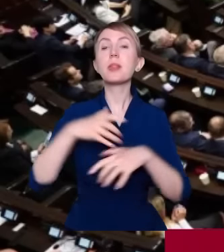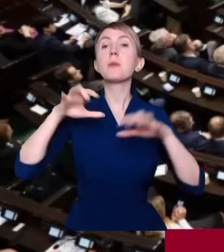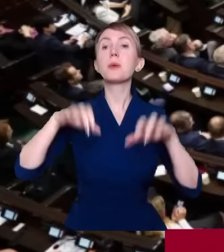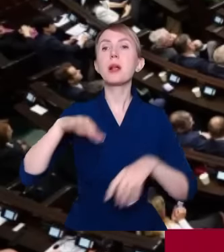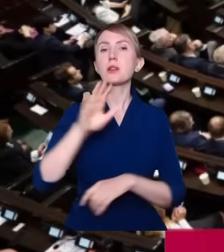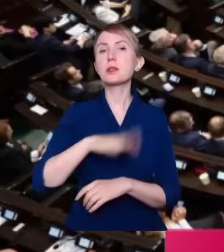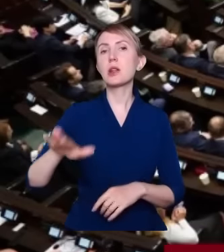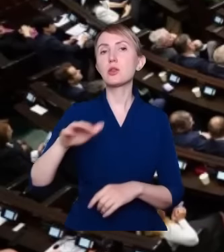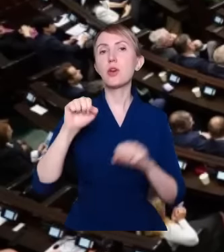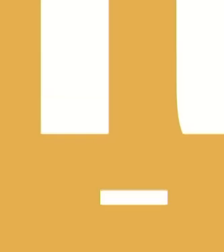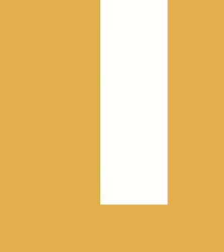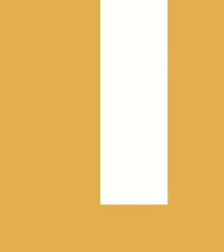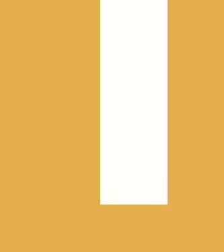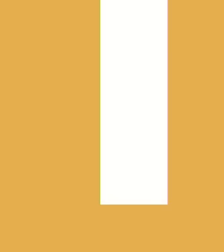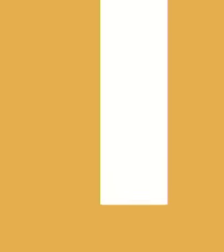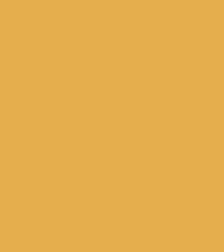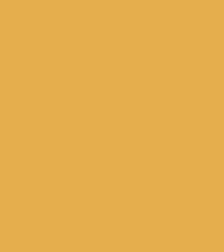Banku Polskiego.